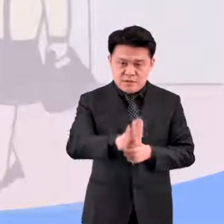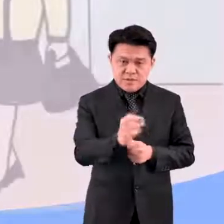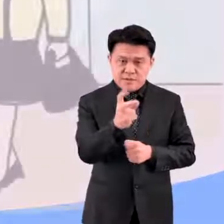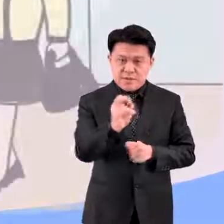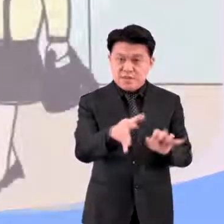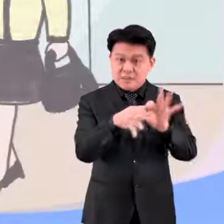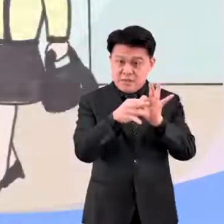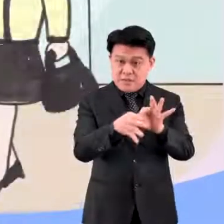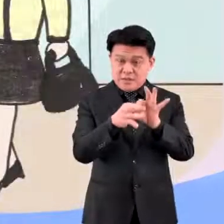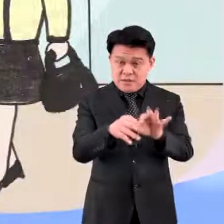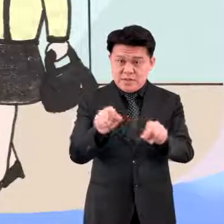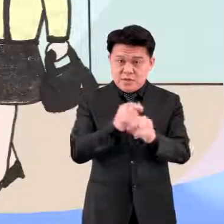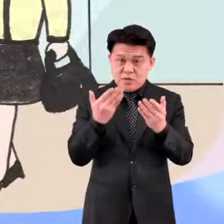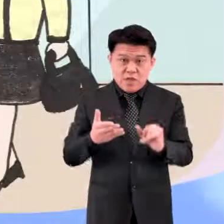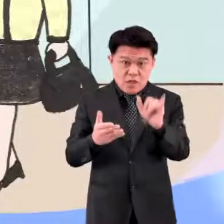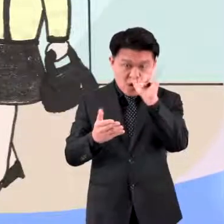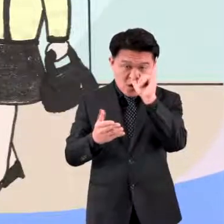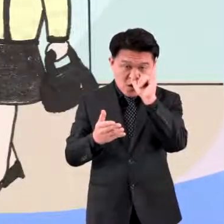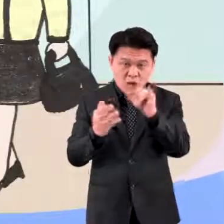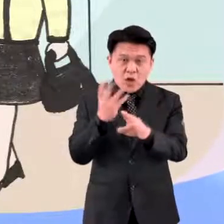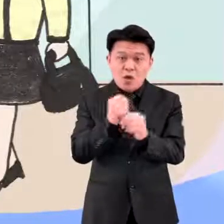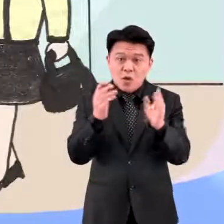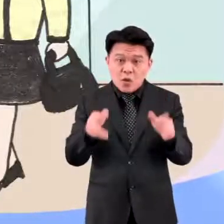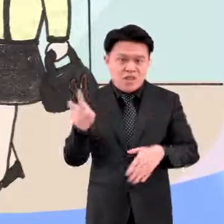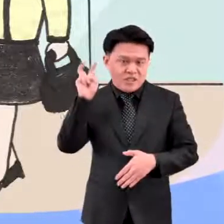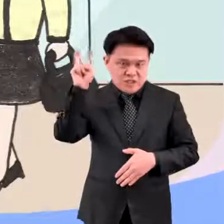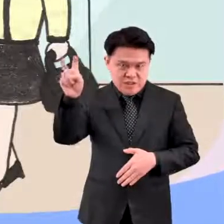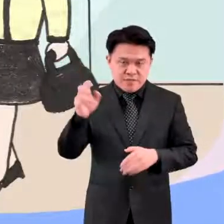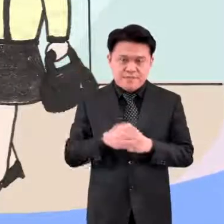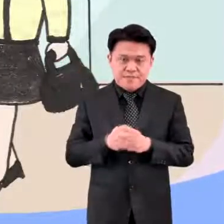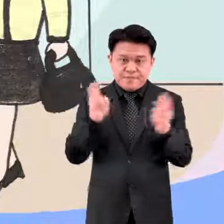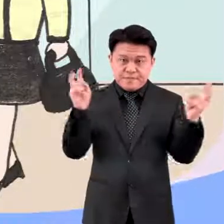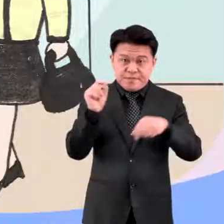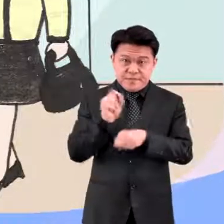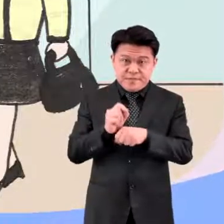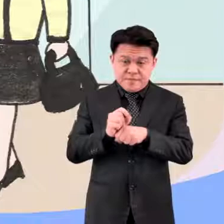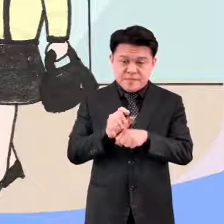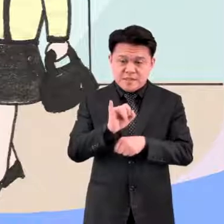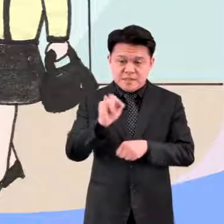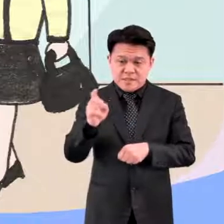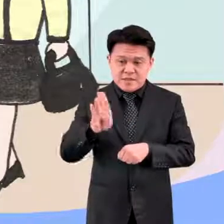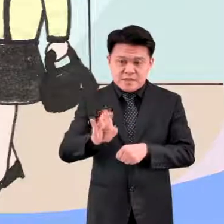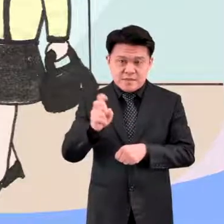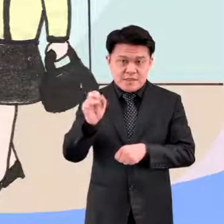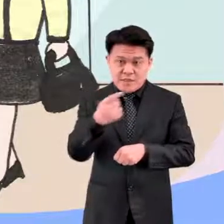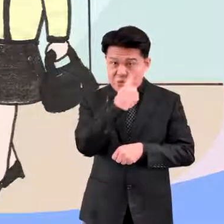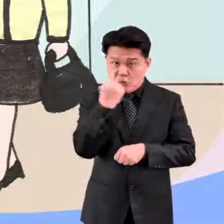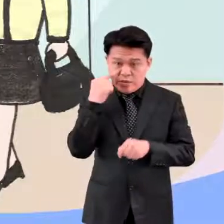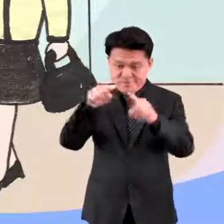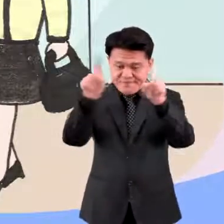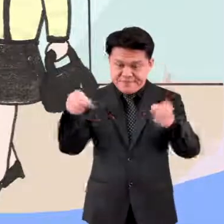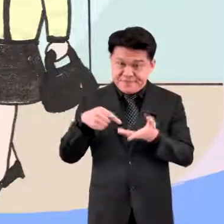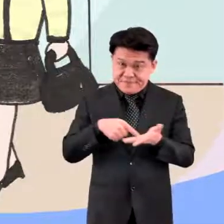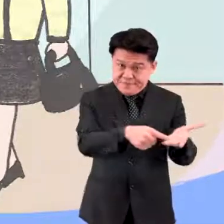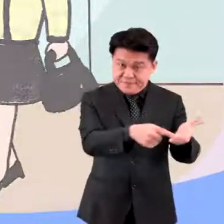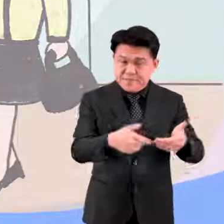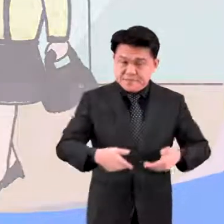관련한 특별 휴가도 있습니다. 기간은 20일입니다. 직장에는 입양 확인서를 내야